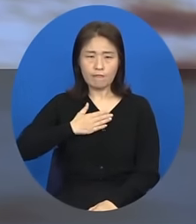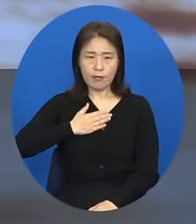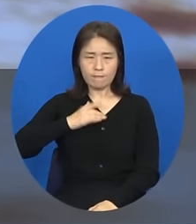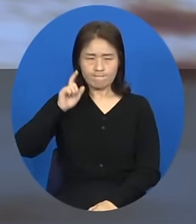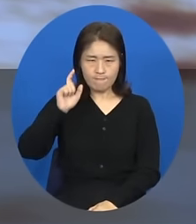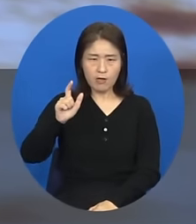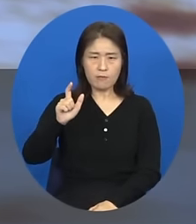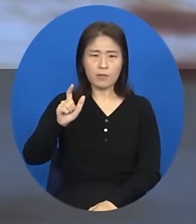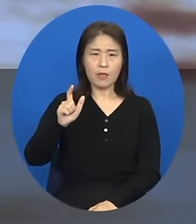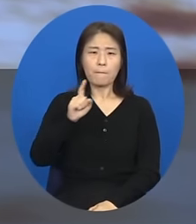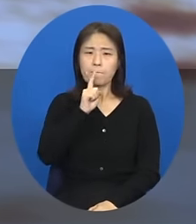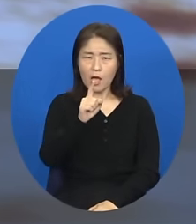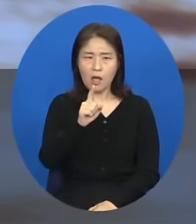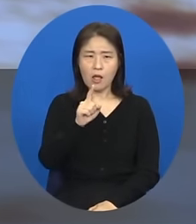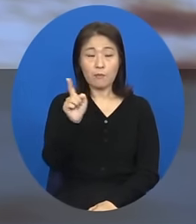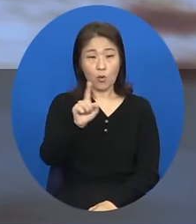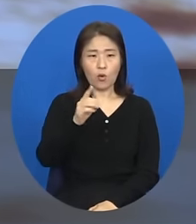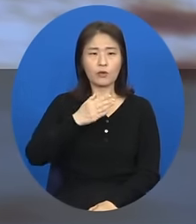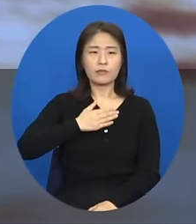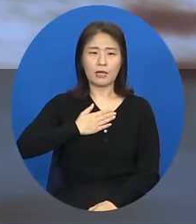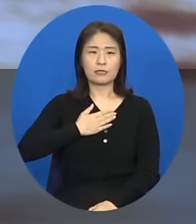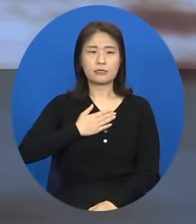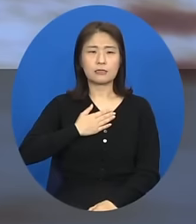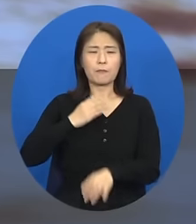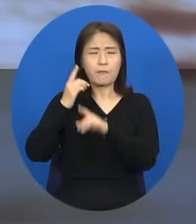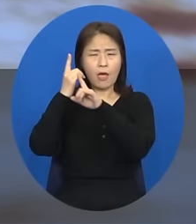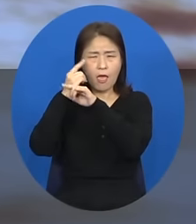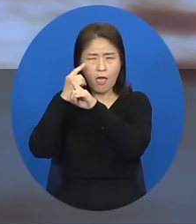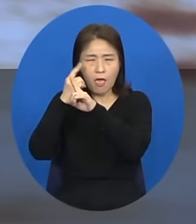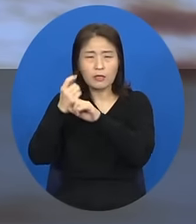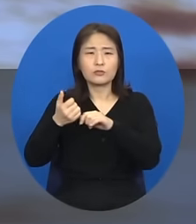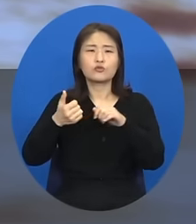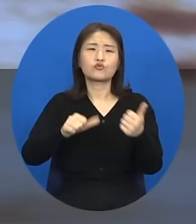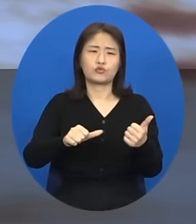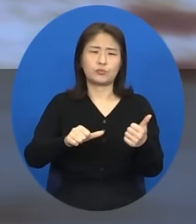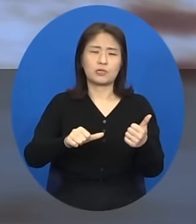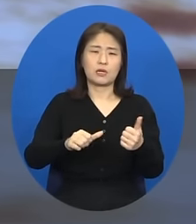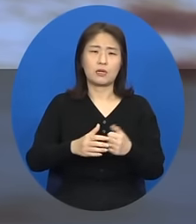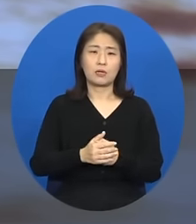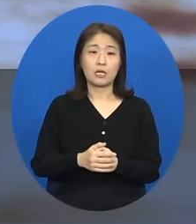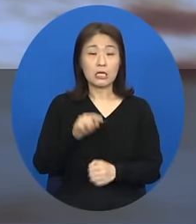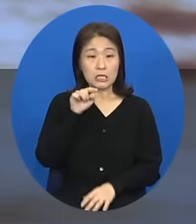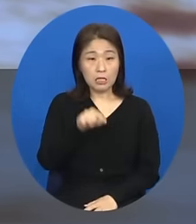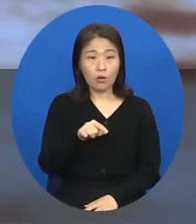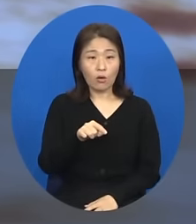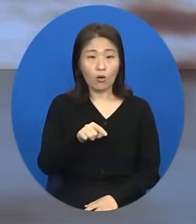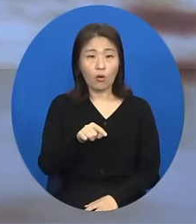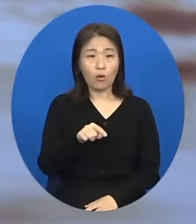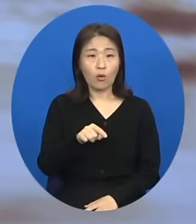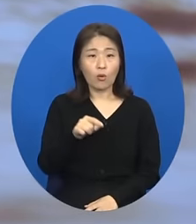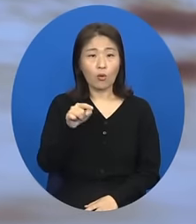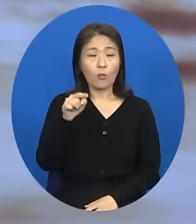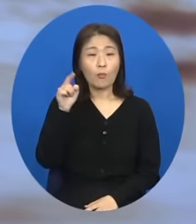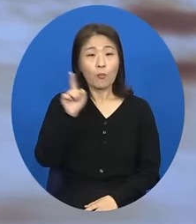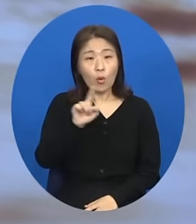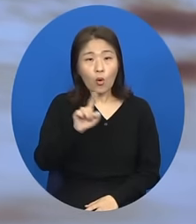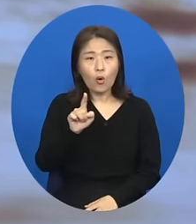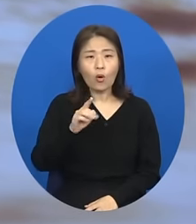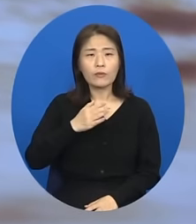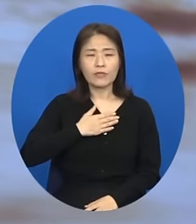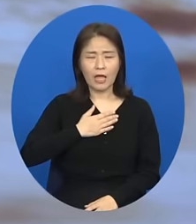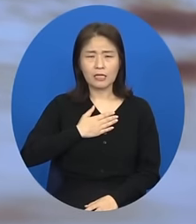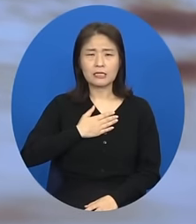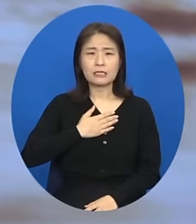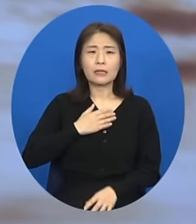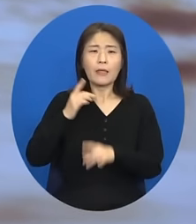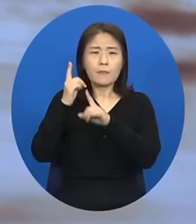단언합니다. 나는 날마다 죽습니다. 바울이 날마다 죽습니다 했던 고백은 주님, 나는 날마다